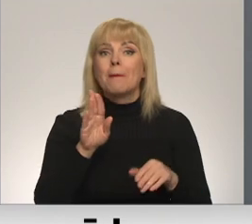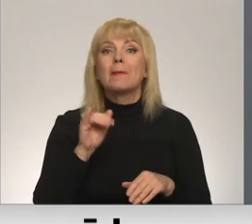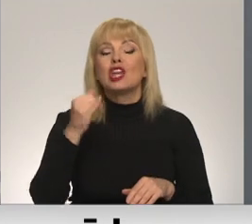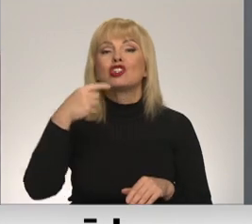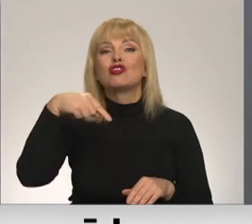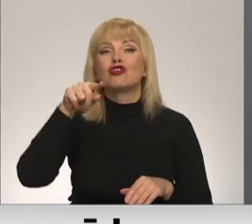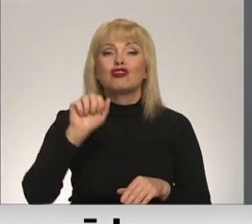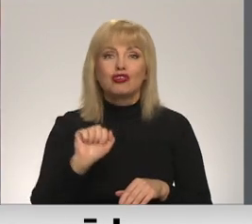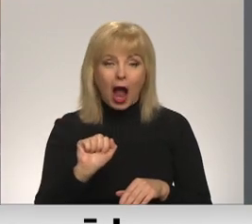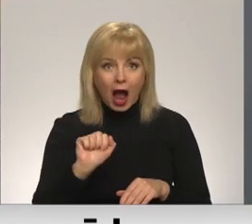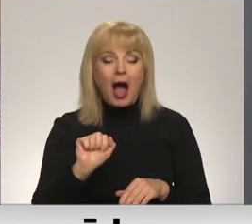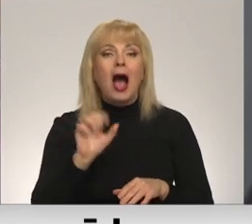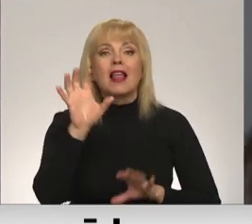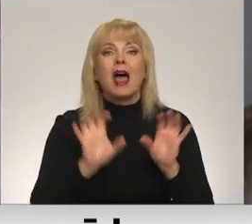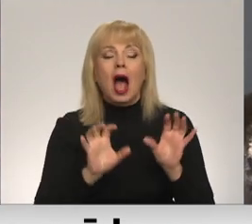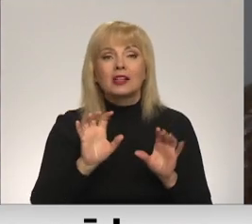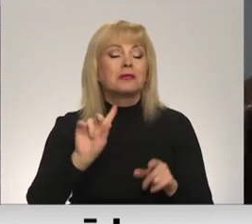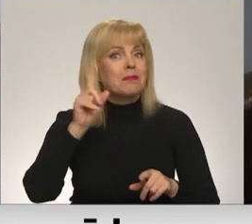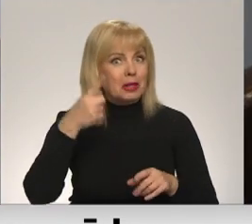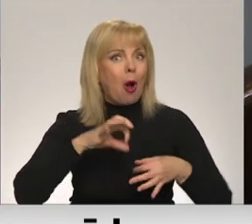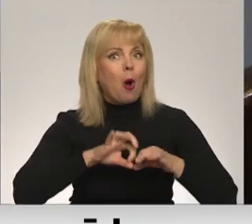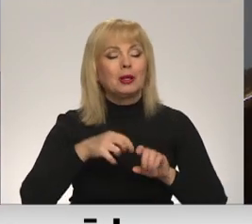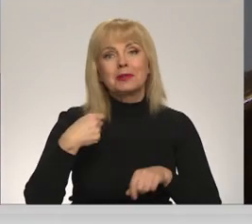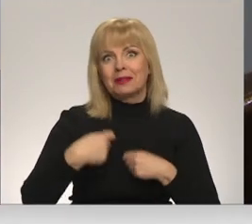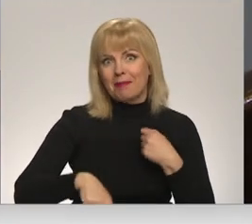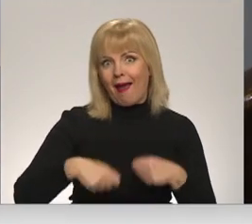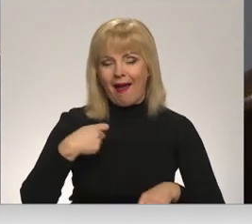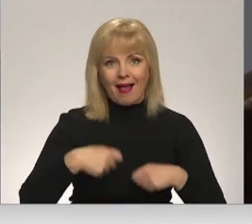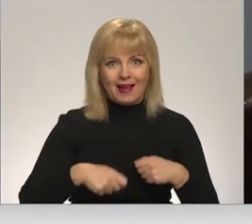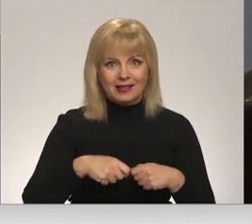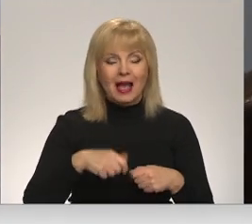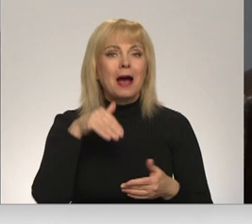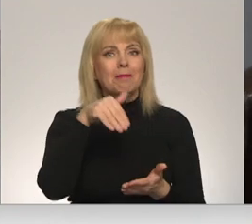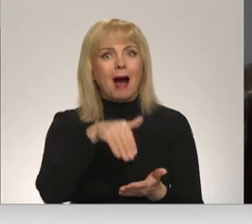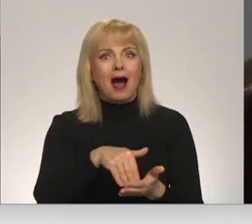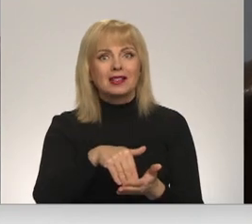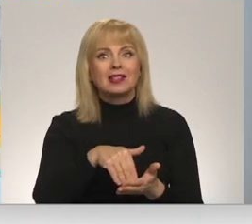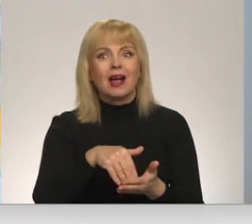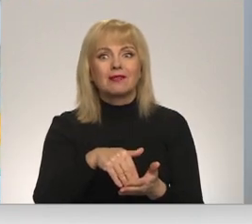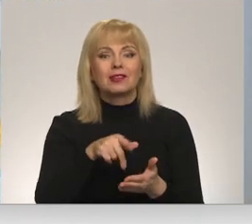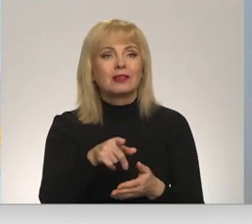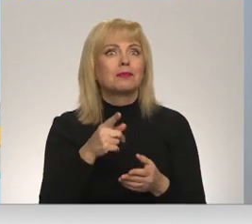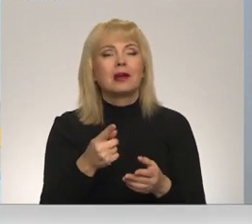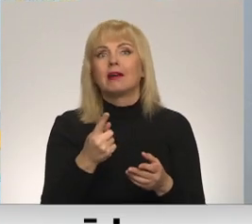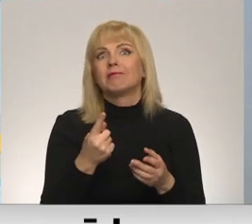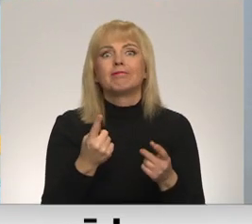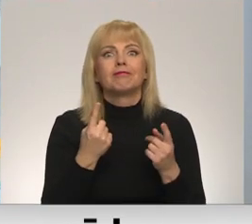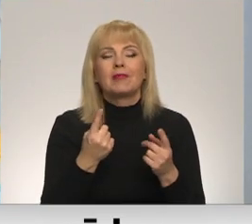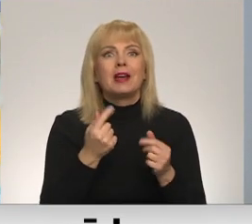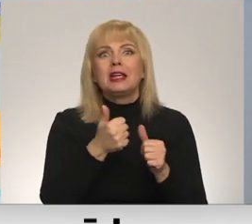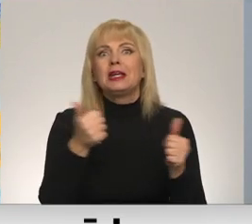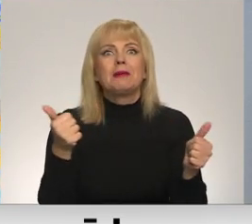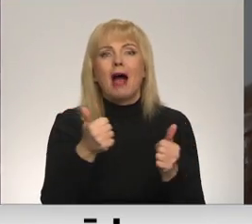ir pirmās olimpiskās spēles, kuras es atceros, ka viņas pastāvēja kā tāds mediju fenomens. Man, piemēram,